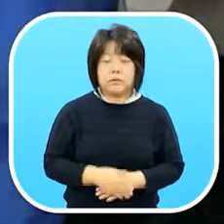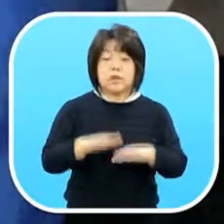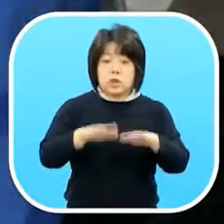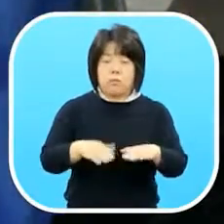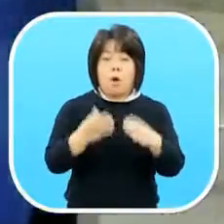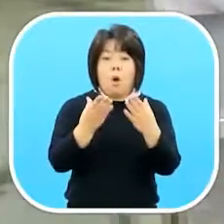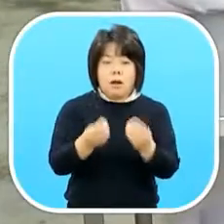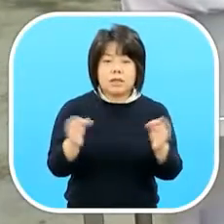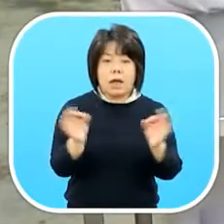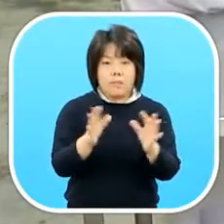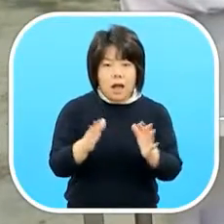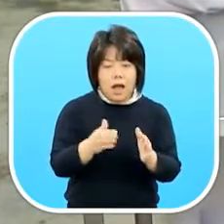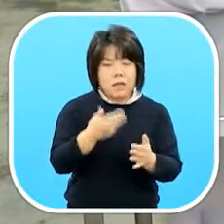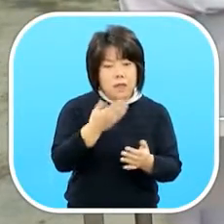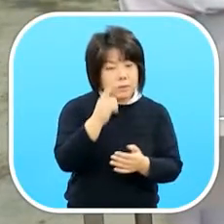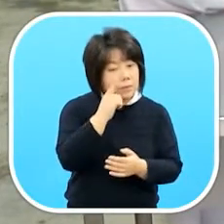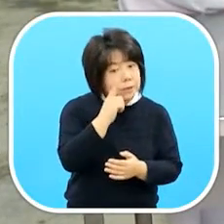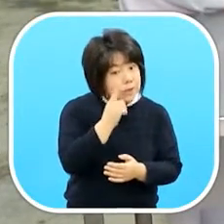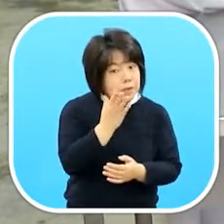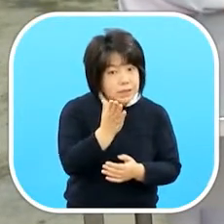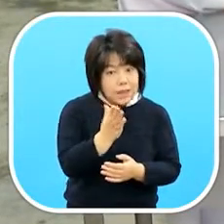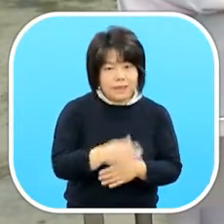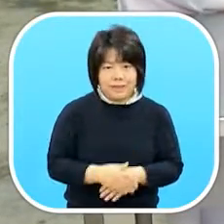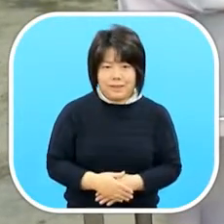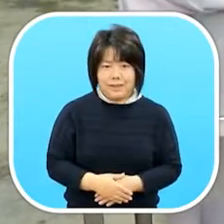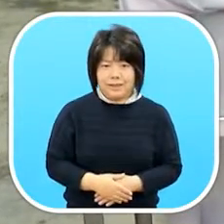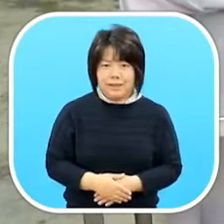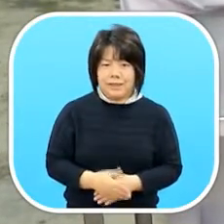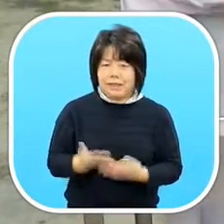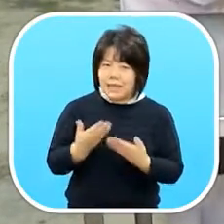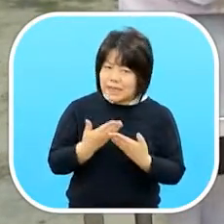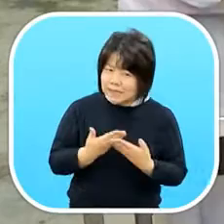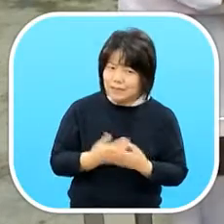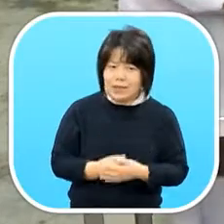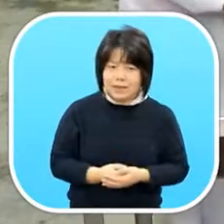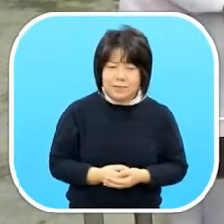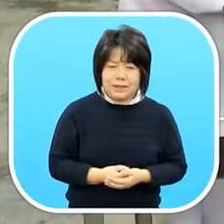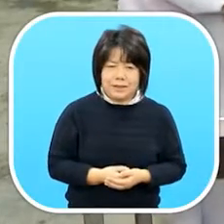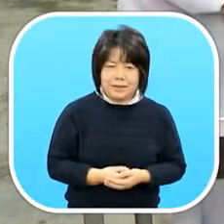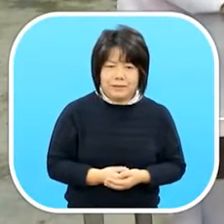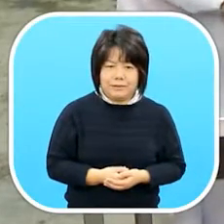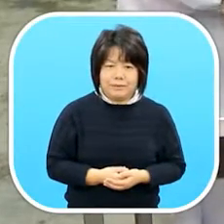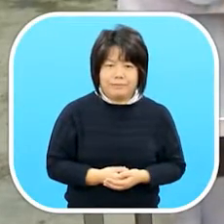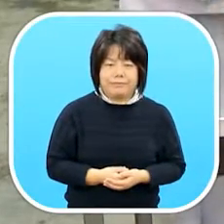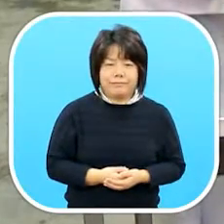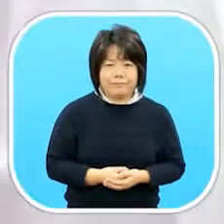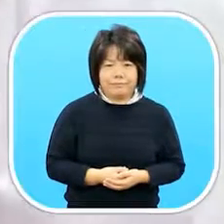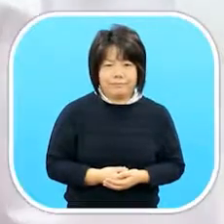なりのデラガブです。どうぞ、美味しいから食べてみてください。 はい、いただきます。